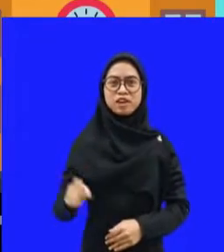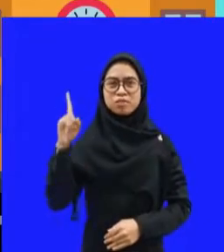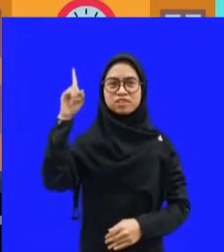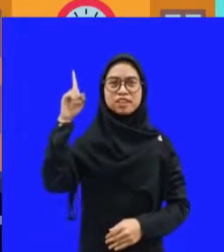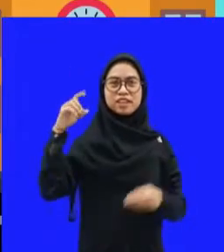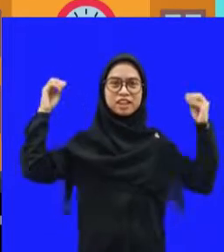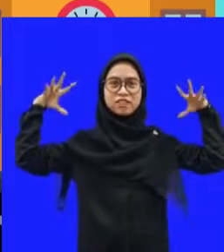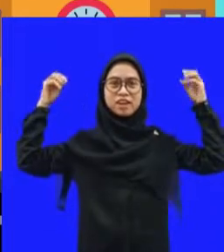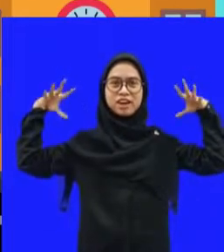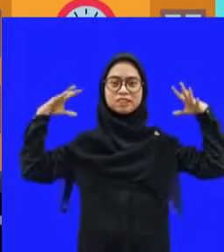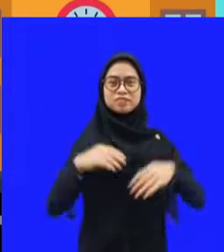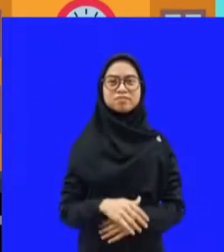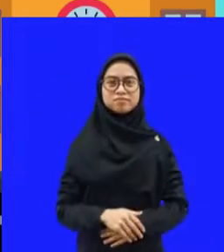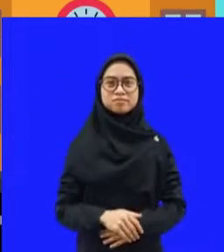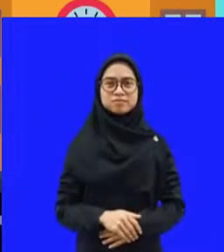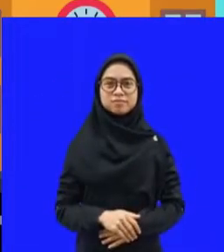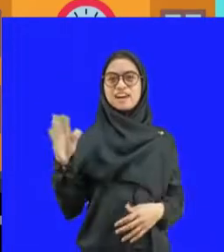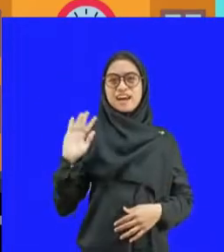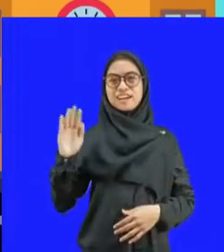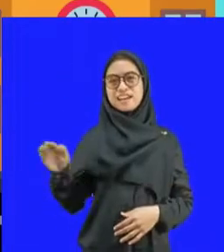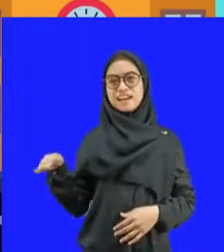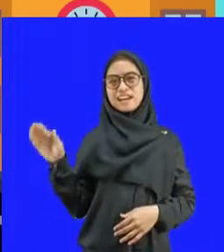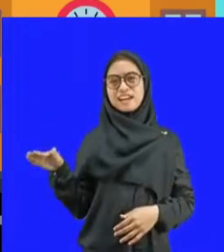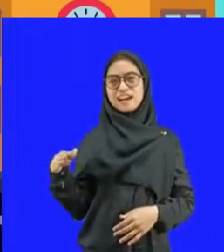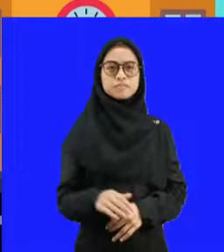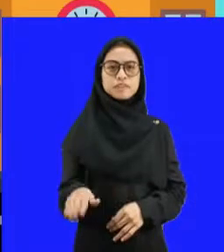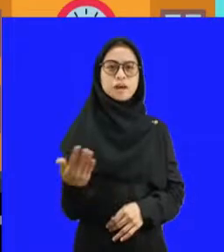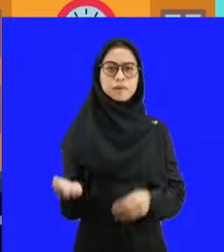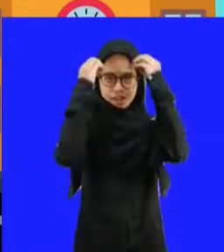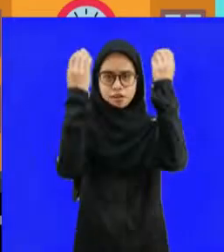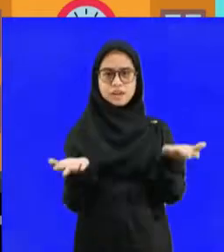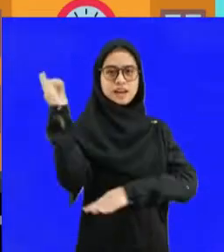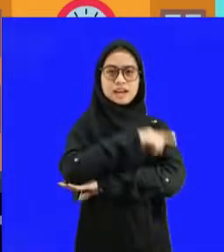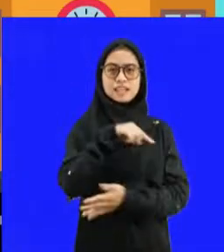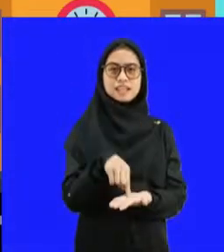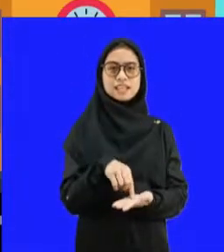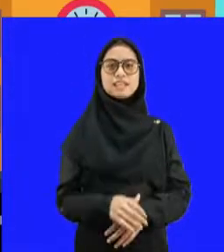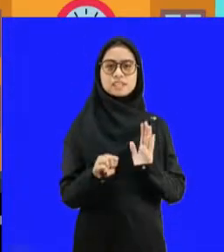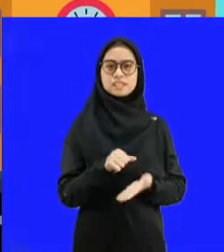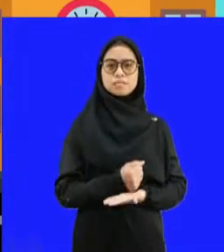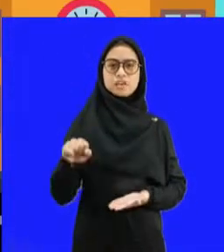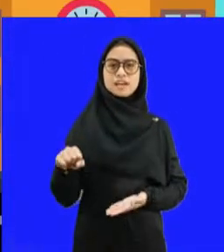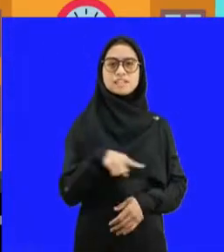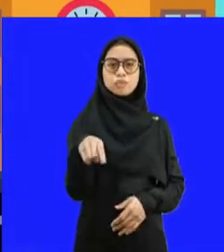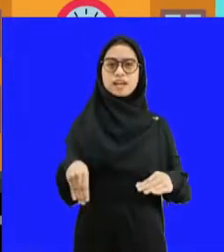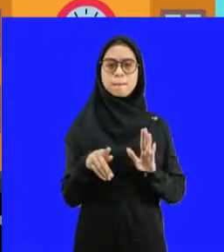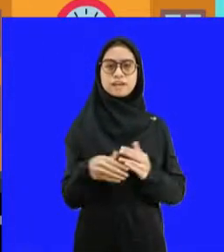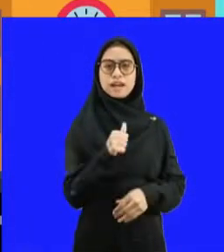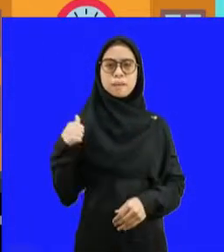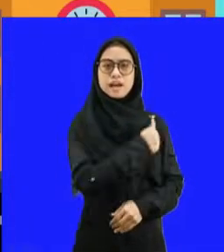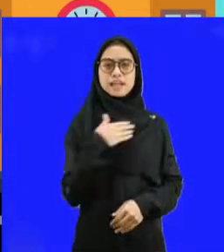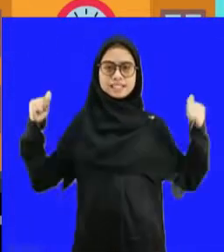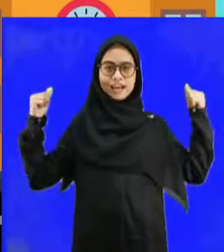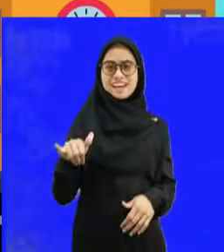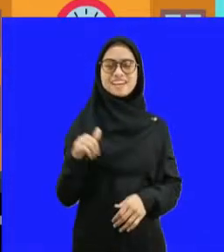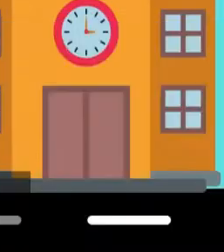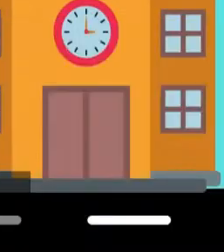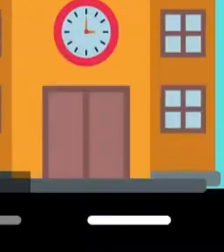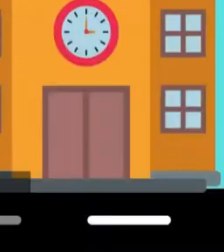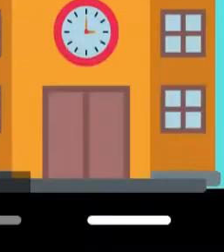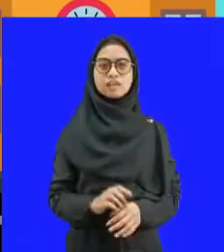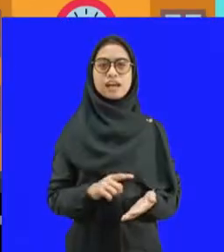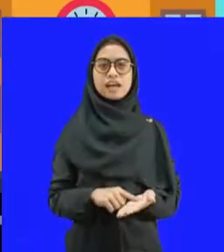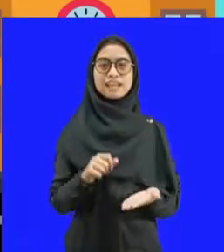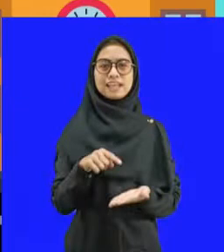Assalamualaikum warahmatullahi wabarakatuh. Halo anak-anak, apa kabar hari ini? Semoga semua dalam keadaan baik dan sehat